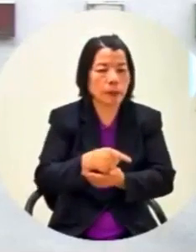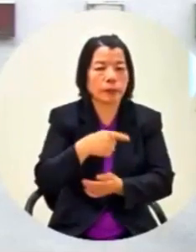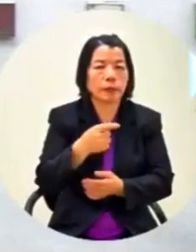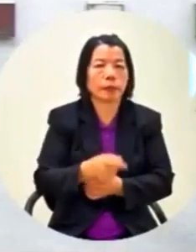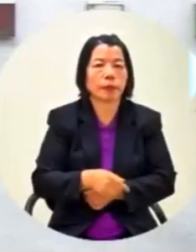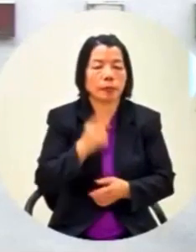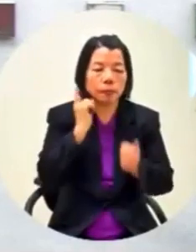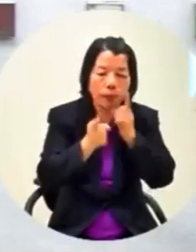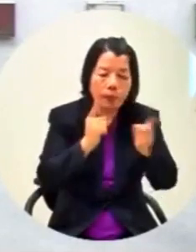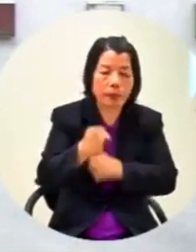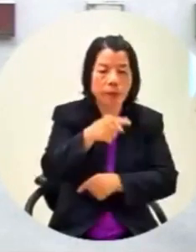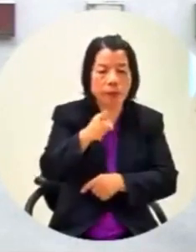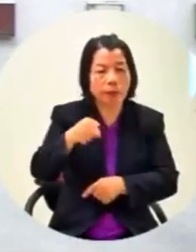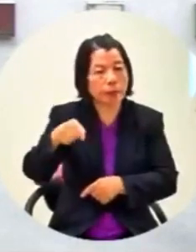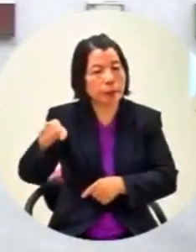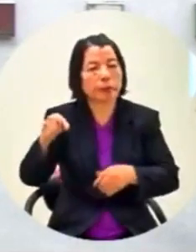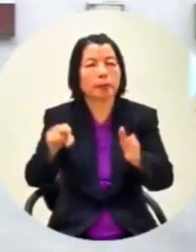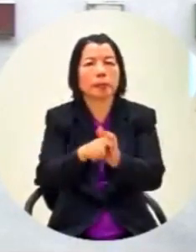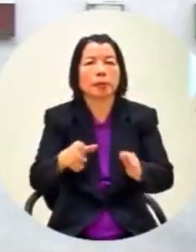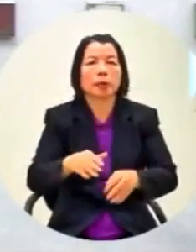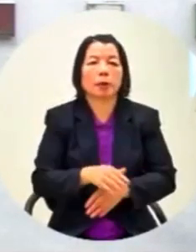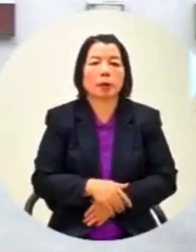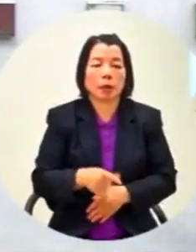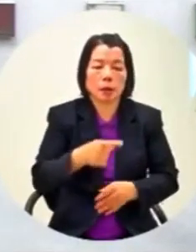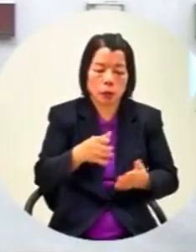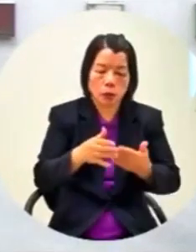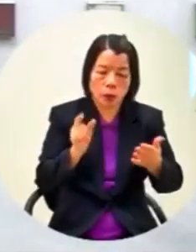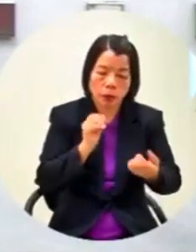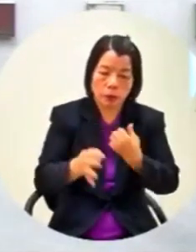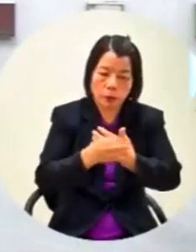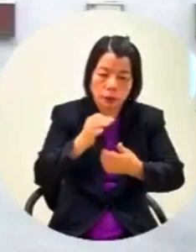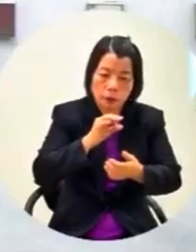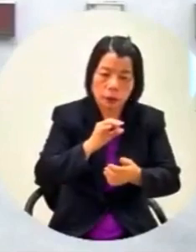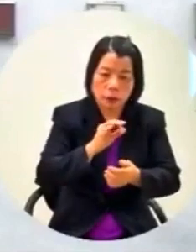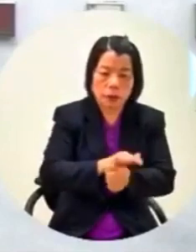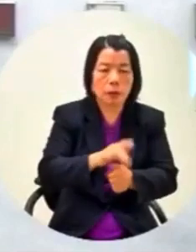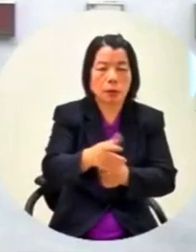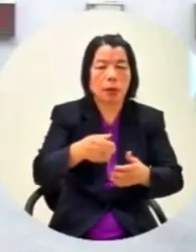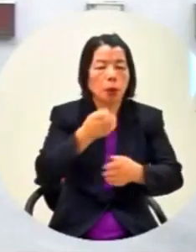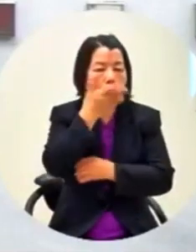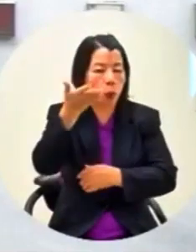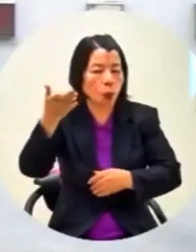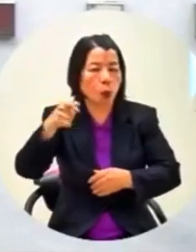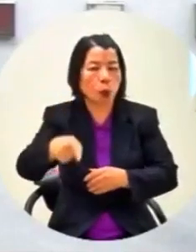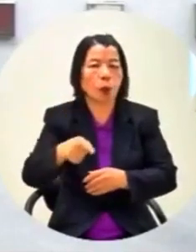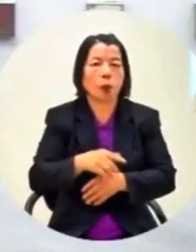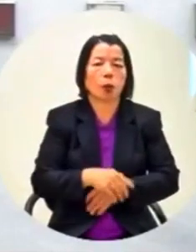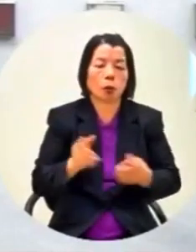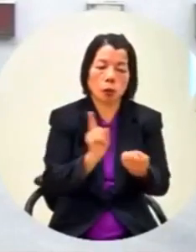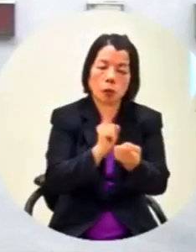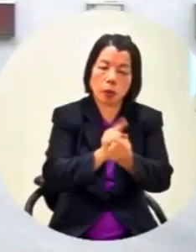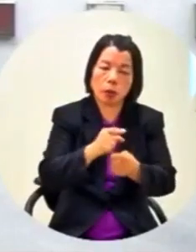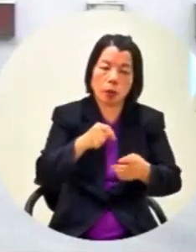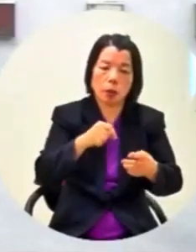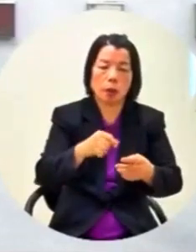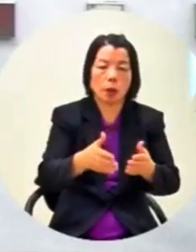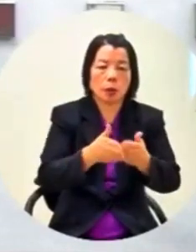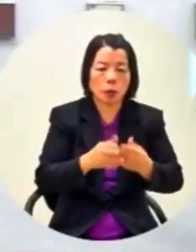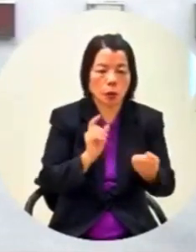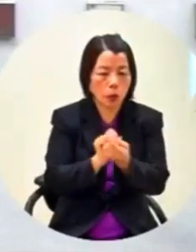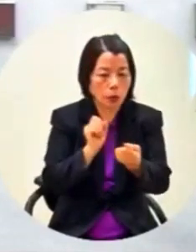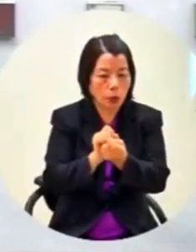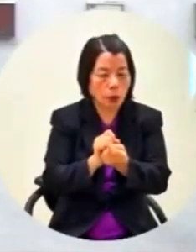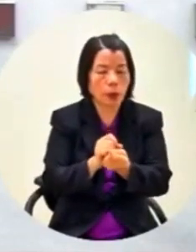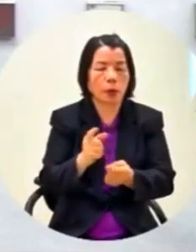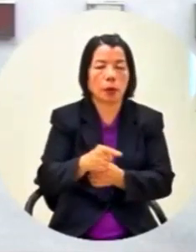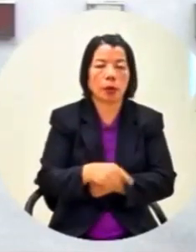住宿补助。在亲善旅馆方面，协助旅宿工协会建制亲善旅馆作为居